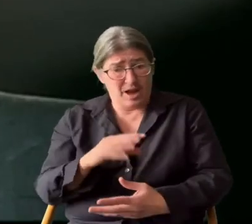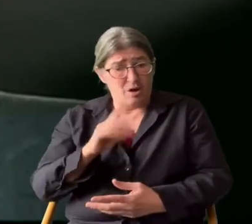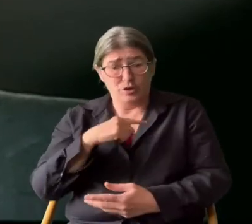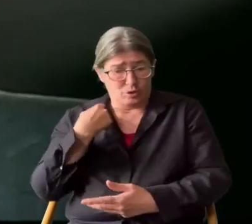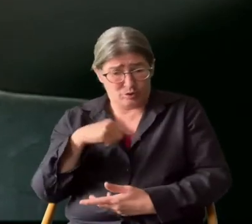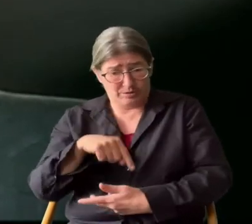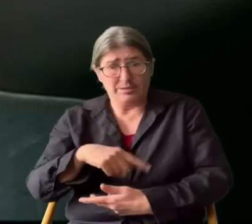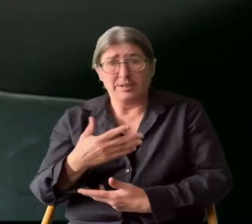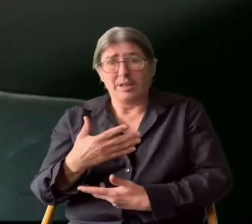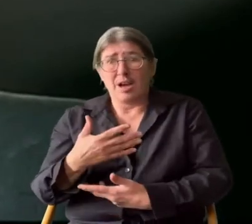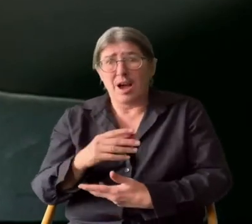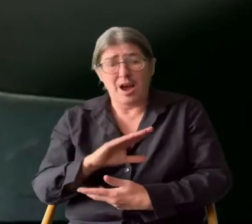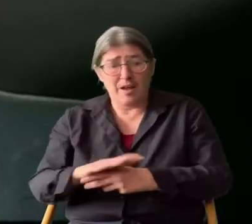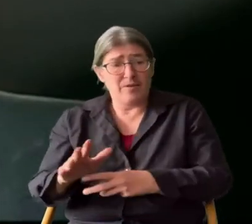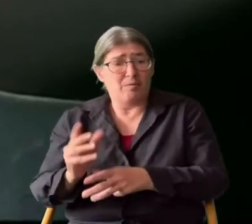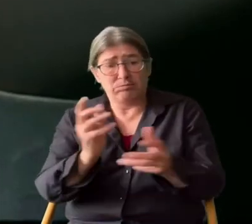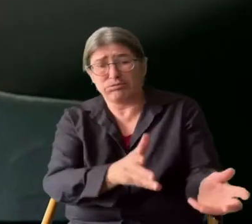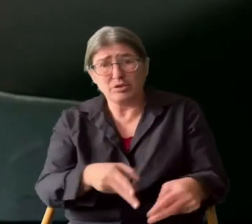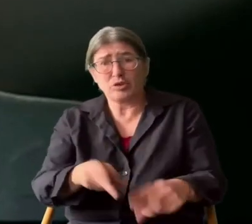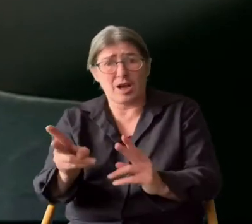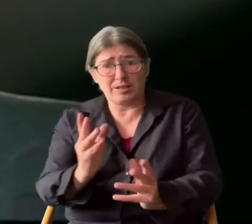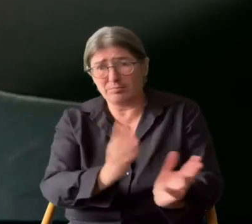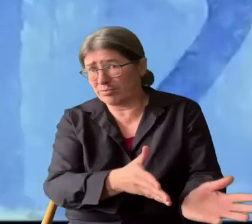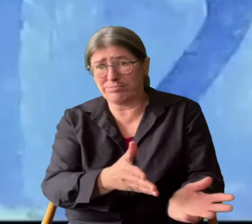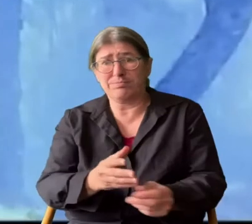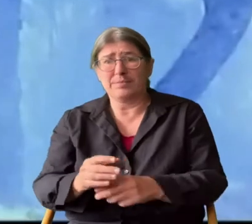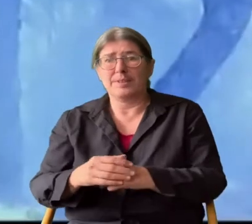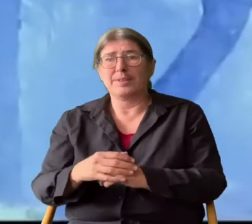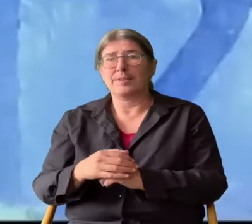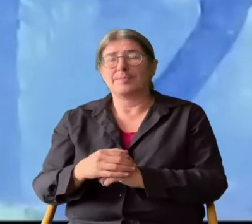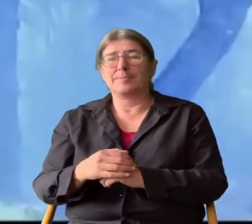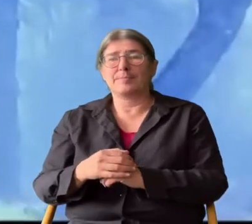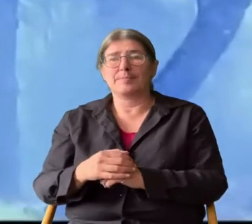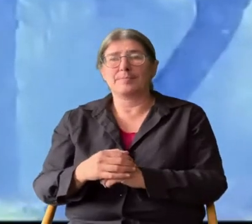mehr lebt, dann nun einfach im Straßengraben liegen?